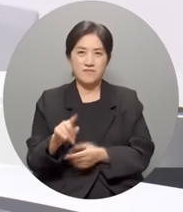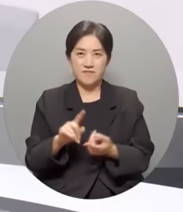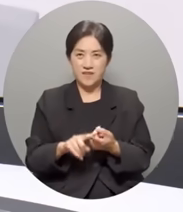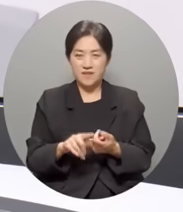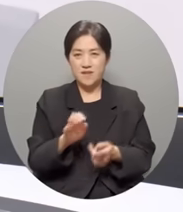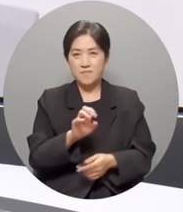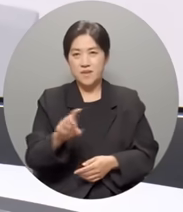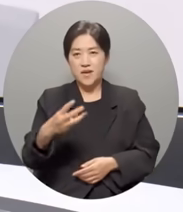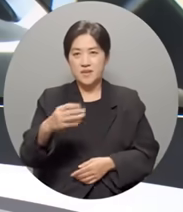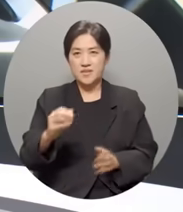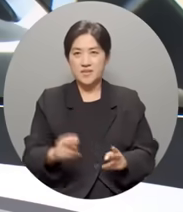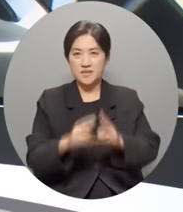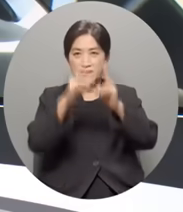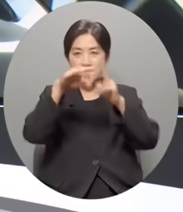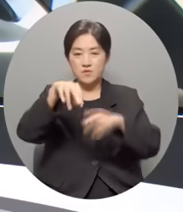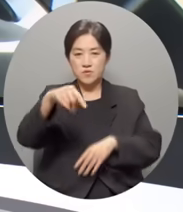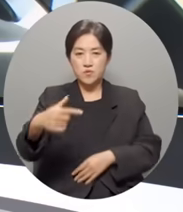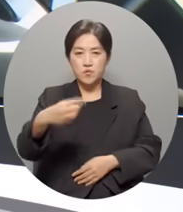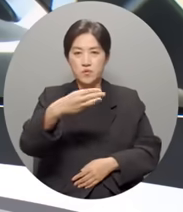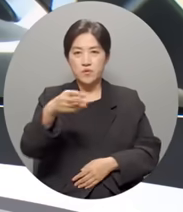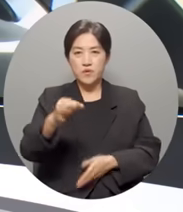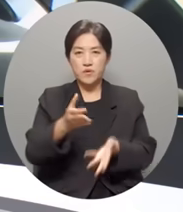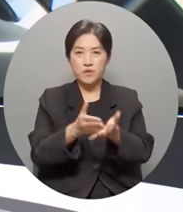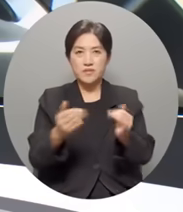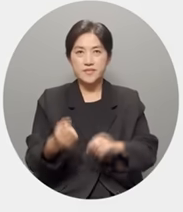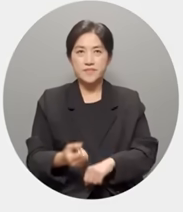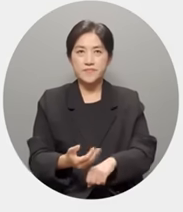파리에서 손영 특파원입니다.